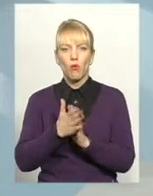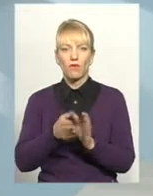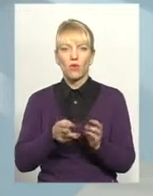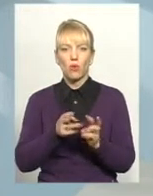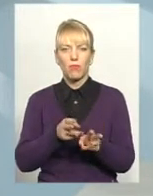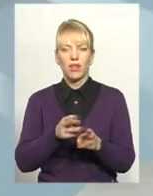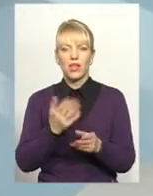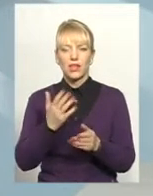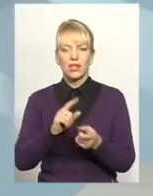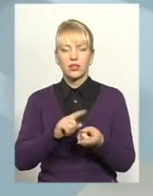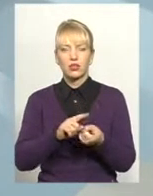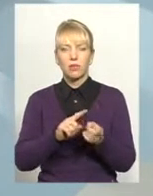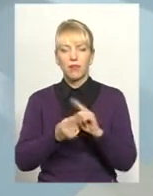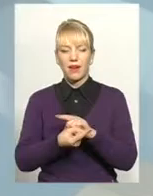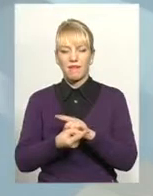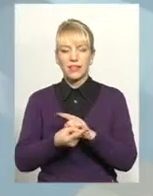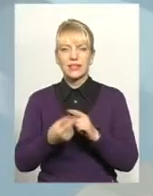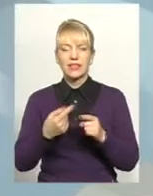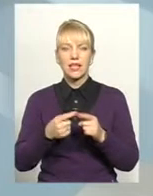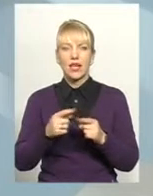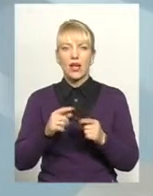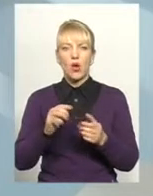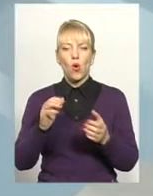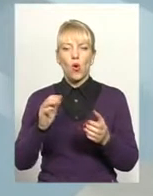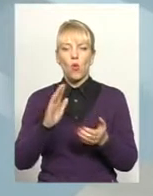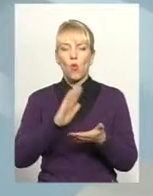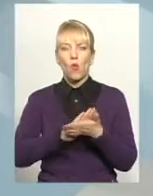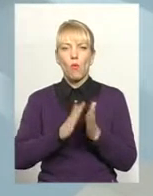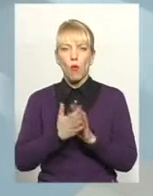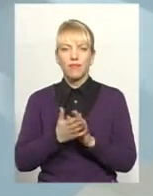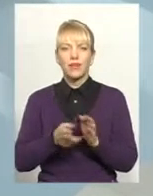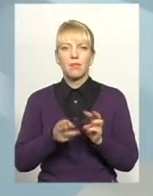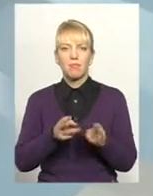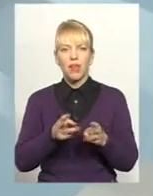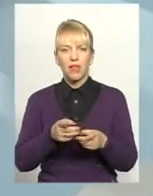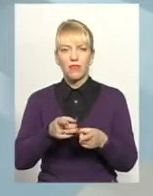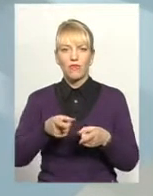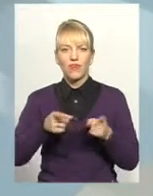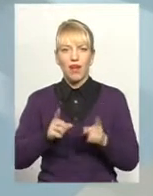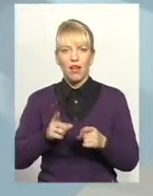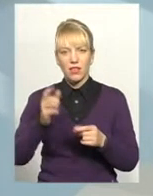перевести умовне паливо в реальне вугілля, то це десь більше